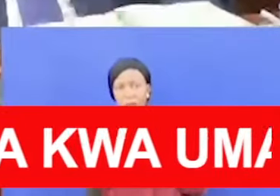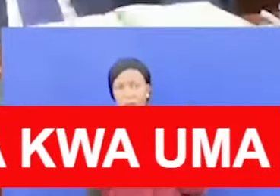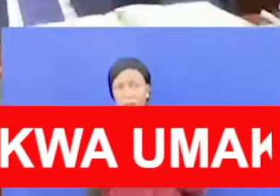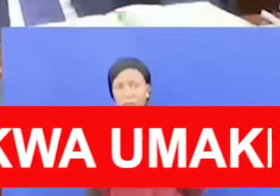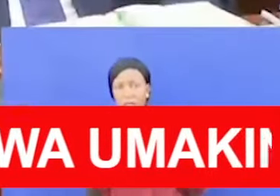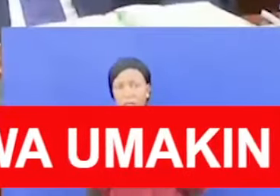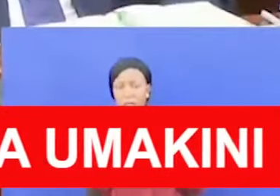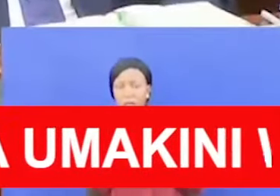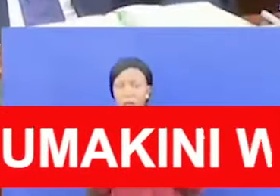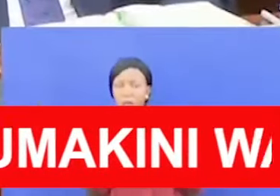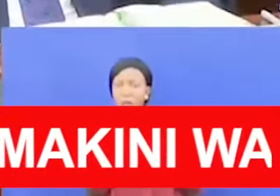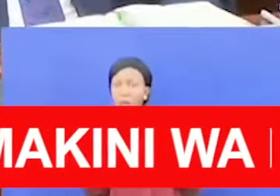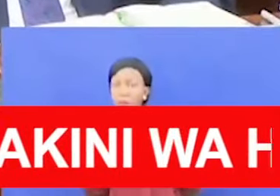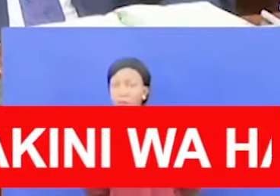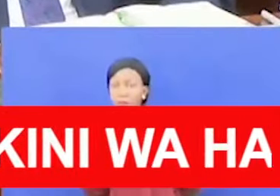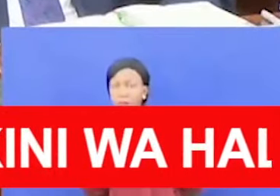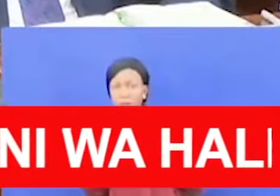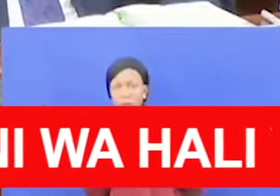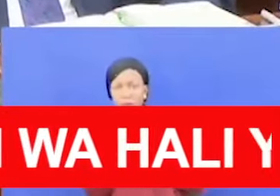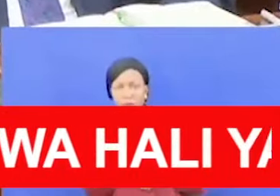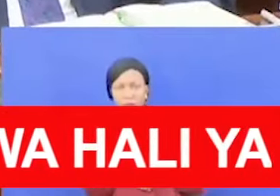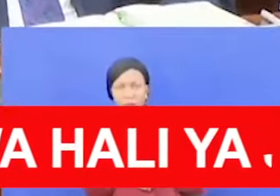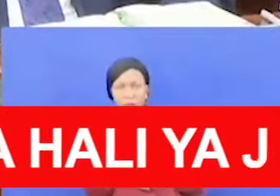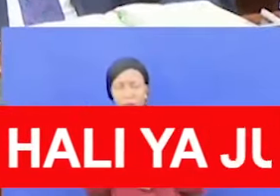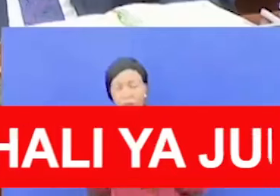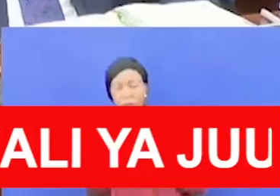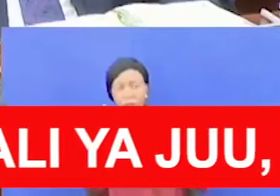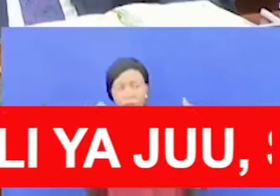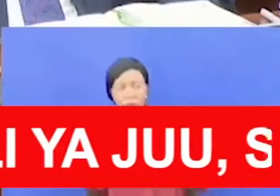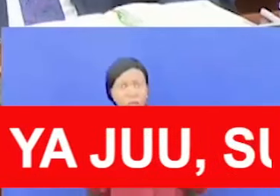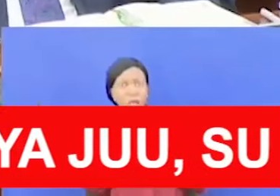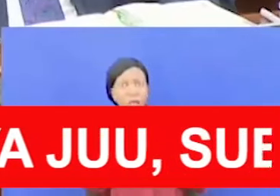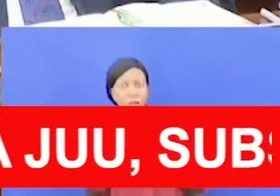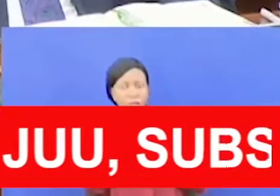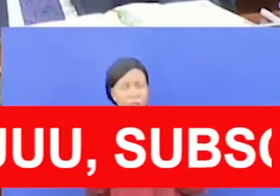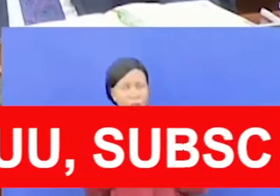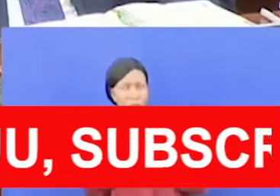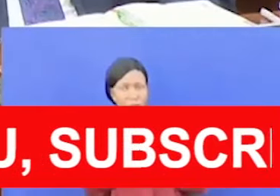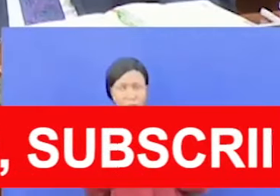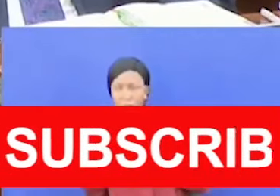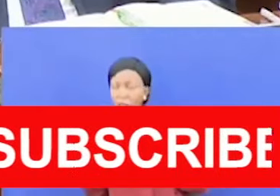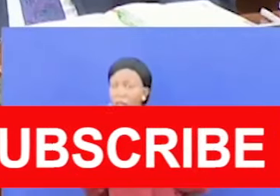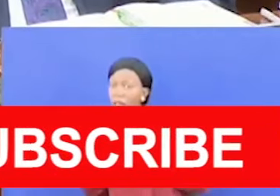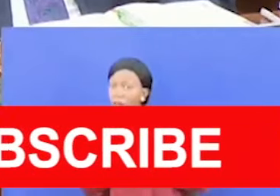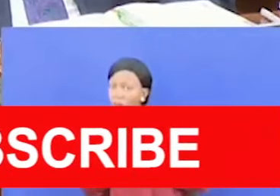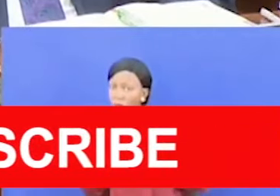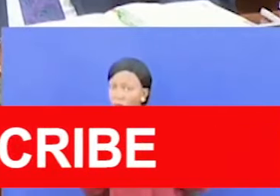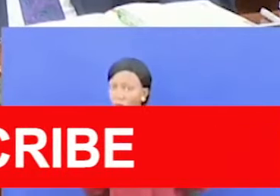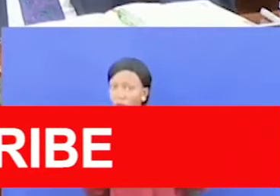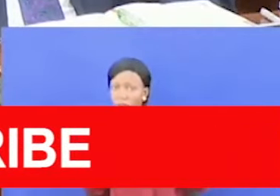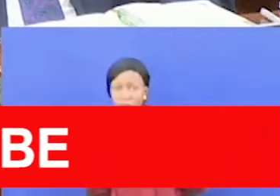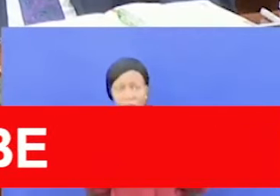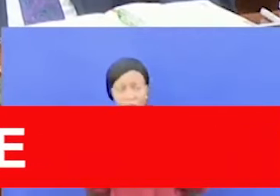wa masuala ya msingi, na hii hoja yake ni moja katika mambo ya msingi kwa kweli. Lakini nimthibitishie kwamba kwa kuzingatia misingi hiyo hiyo wa